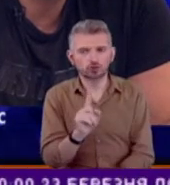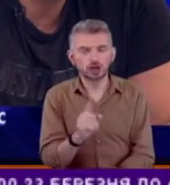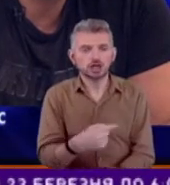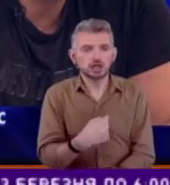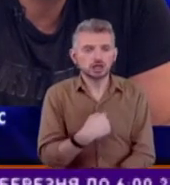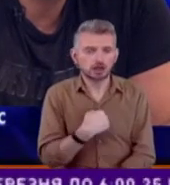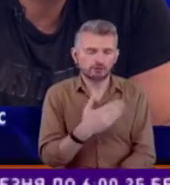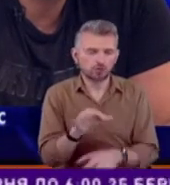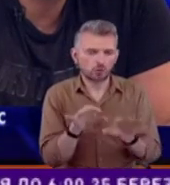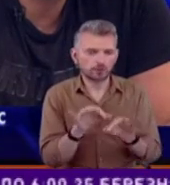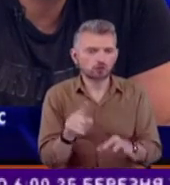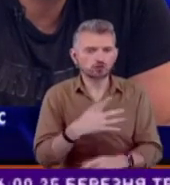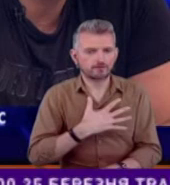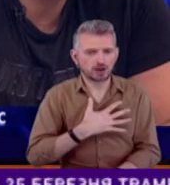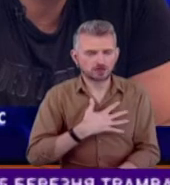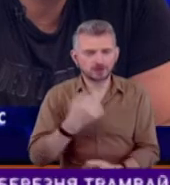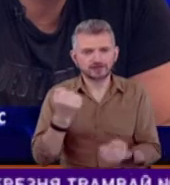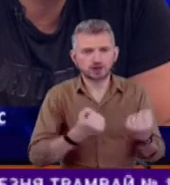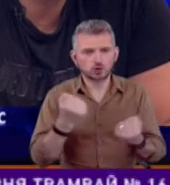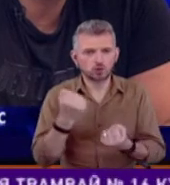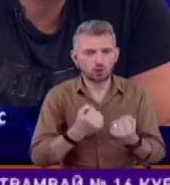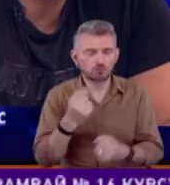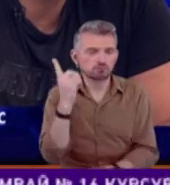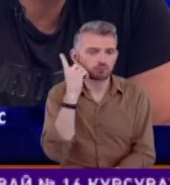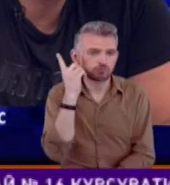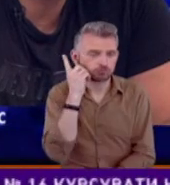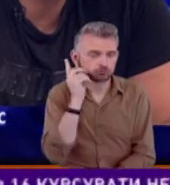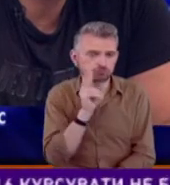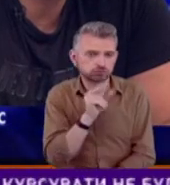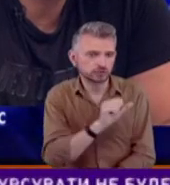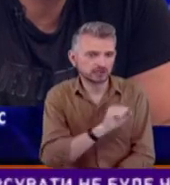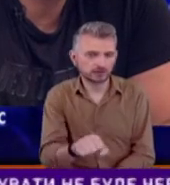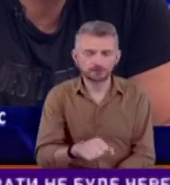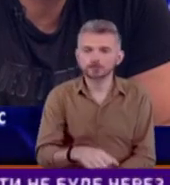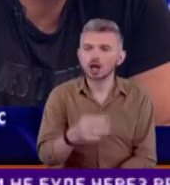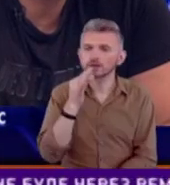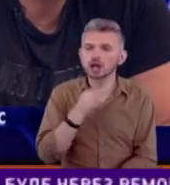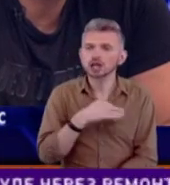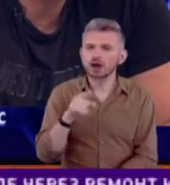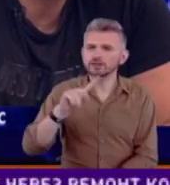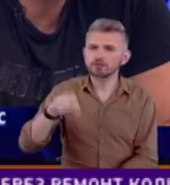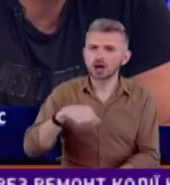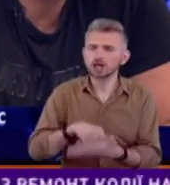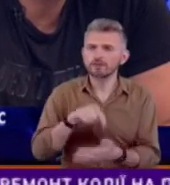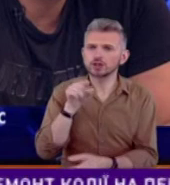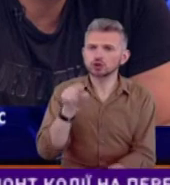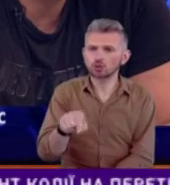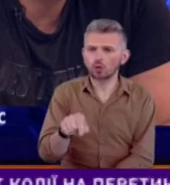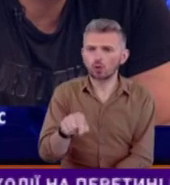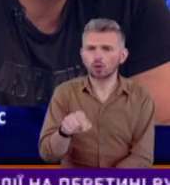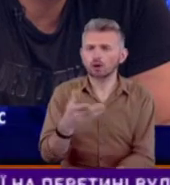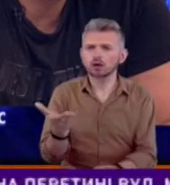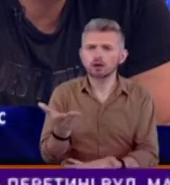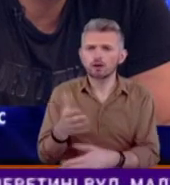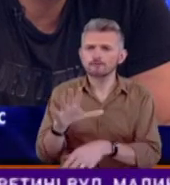Я вам объясняю, что в Канаде за рулем разговаривать нельзя. Скажите, будь ласка, а вы вымагали від нього